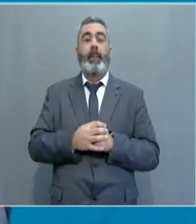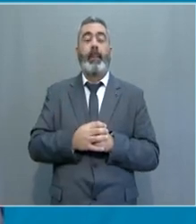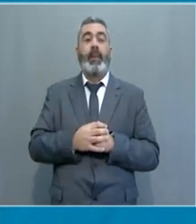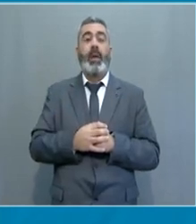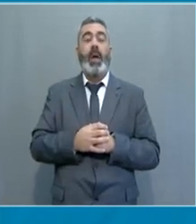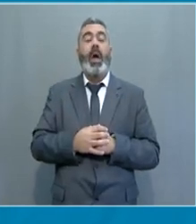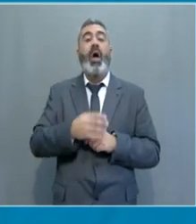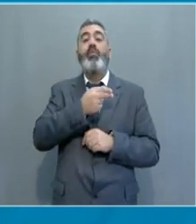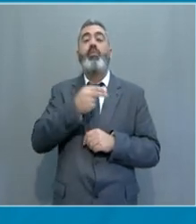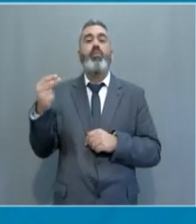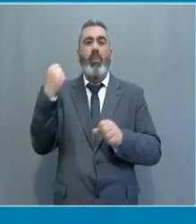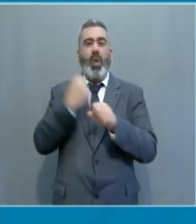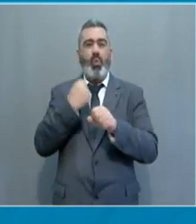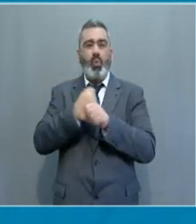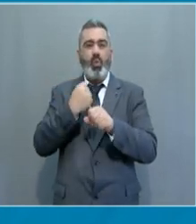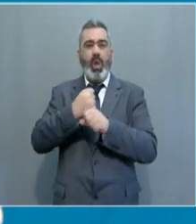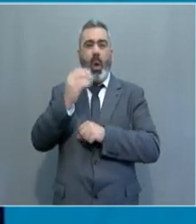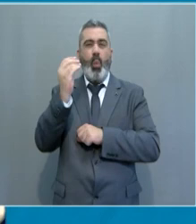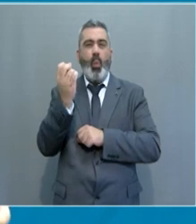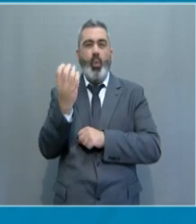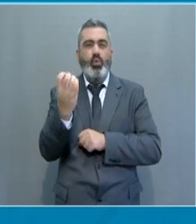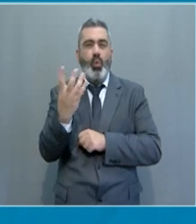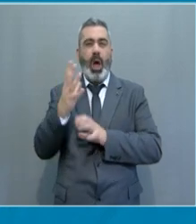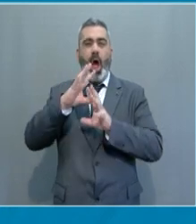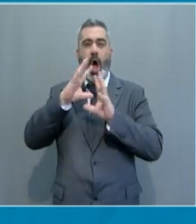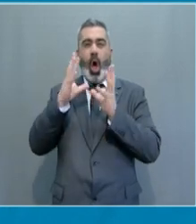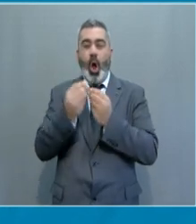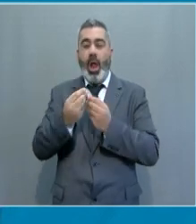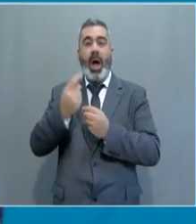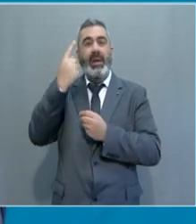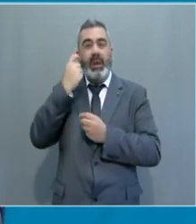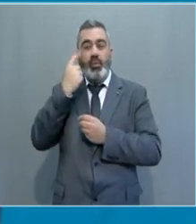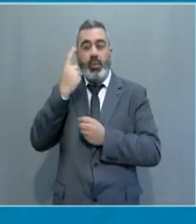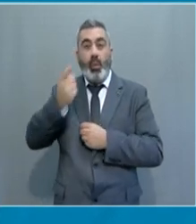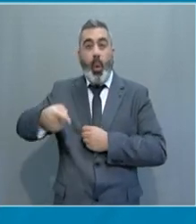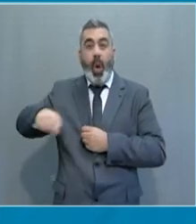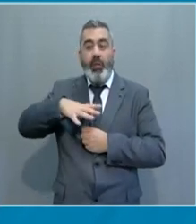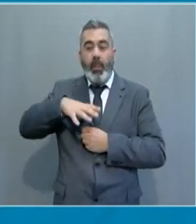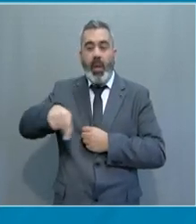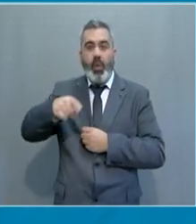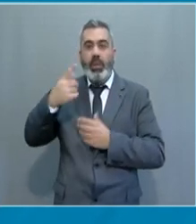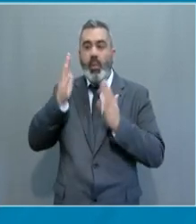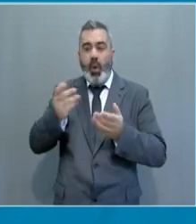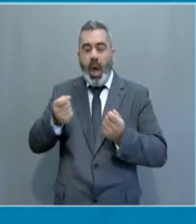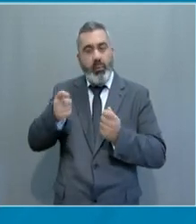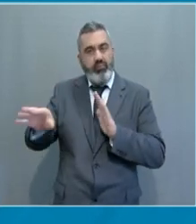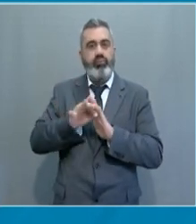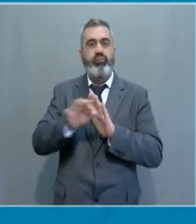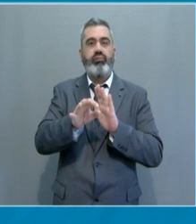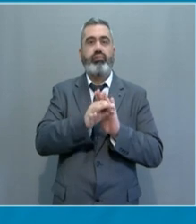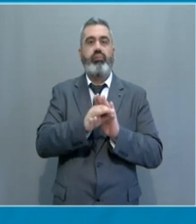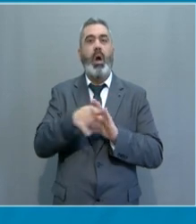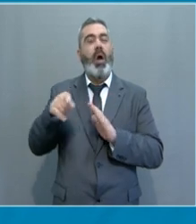εργασιακή κουλτούρα και τις δεξιότητες που διαθέτει το τοπικό ανθρώπινο δυναμικό και που μπορούν να στηρίξουν την ανάπτυξη νέων